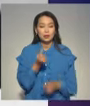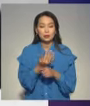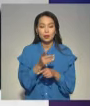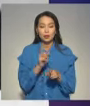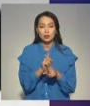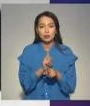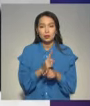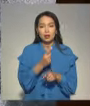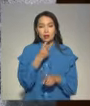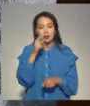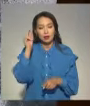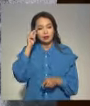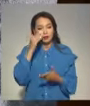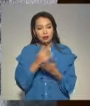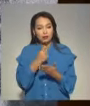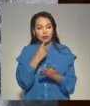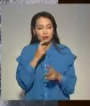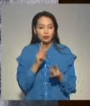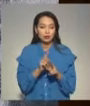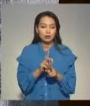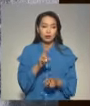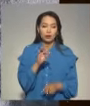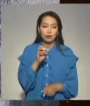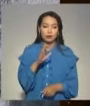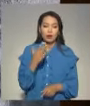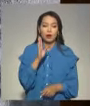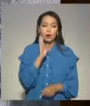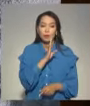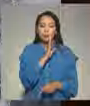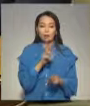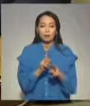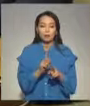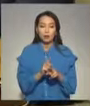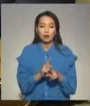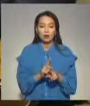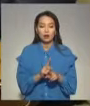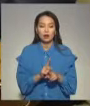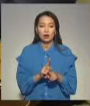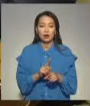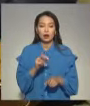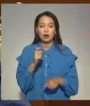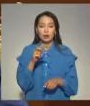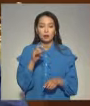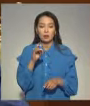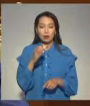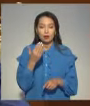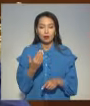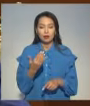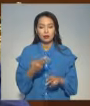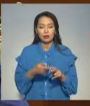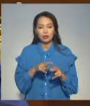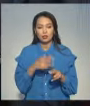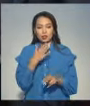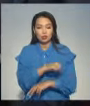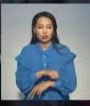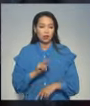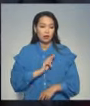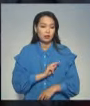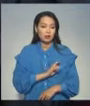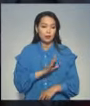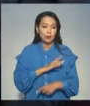меңгерген. Ол ана сүтімен дарыса керек, Қасым Жомарт Тоқаевтың анасы Тұрар Шабарбаева шет тілдер институтында жұмыс істеген. Мемлекет басшысы